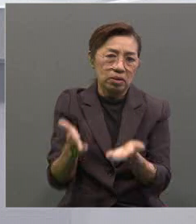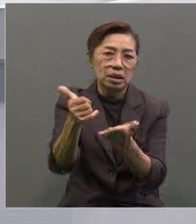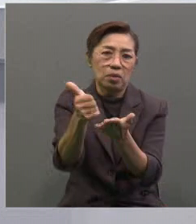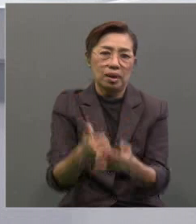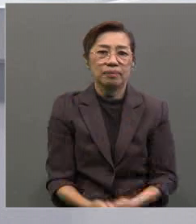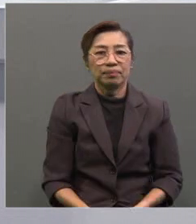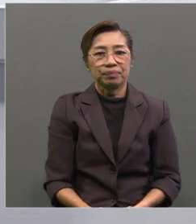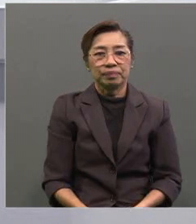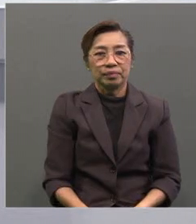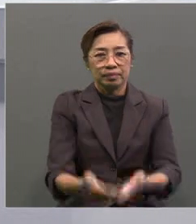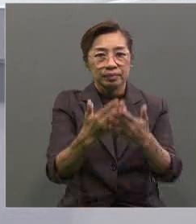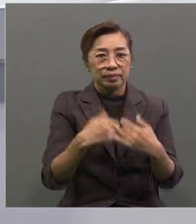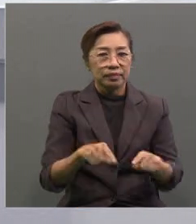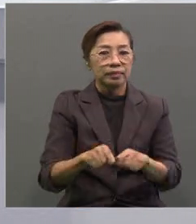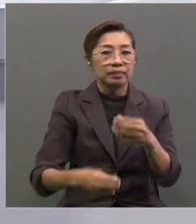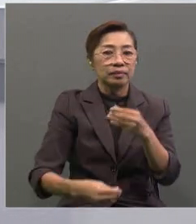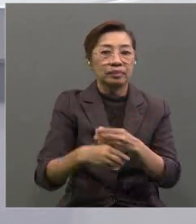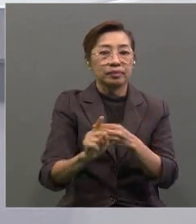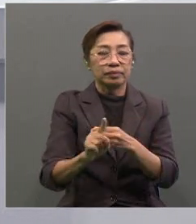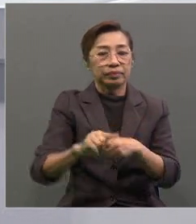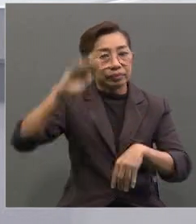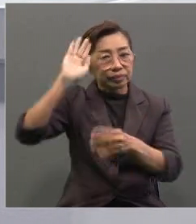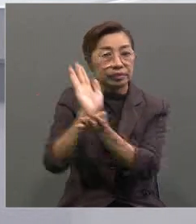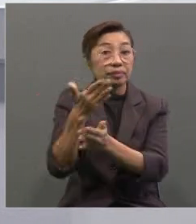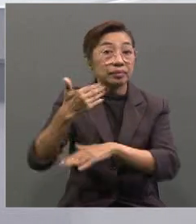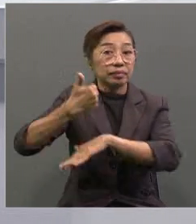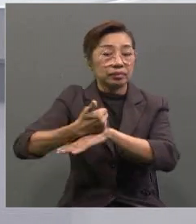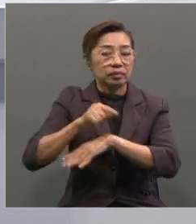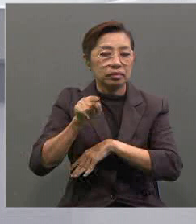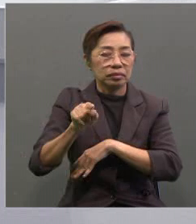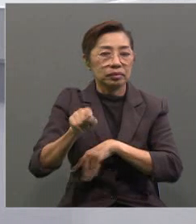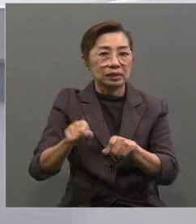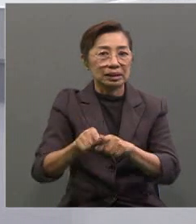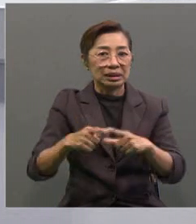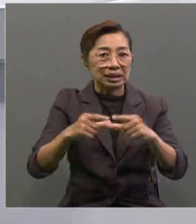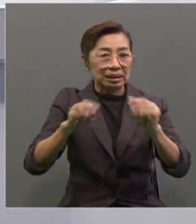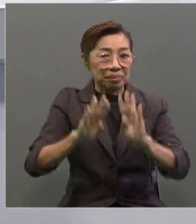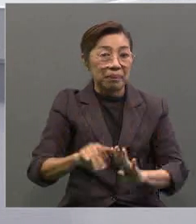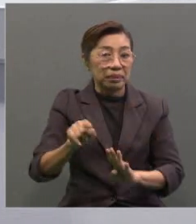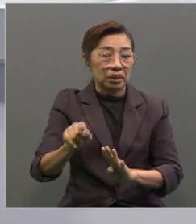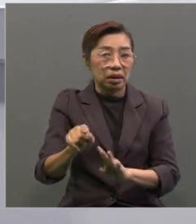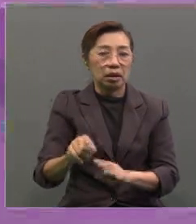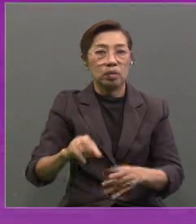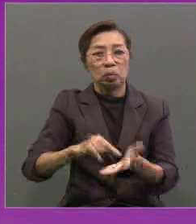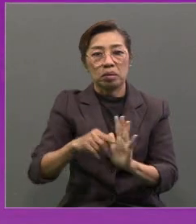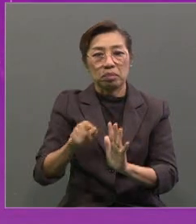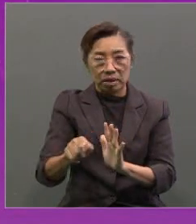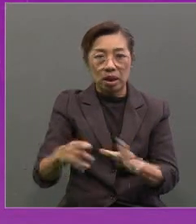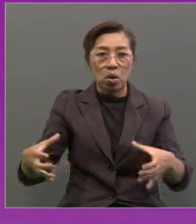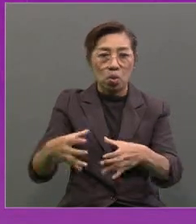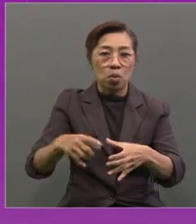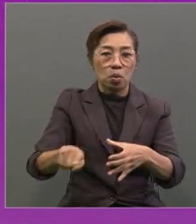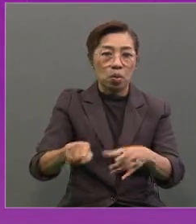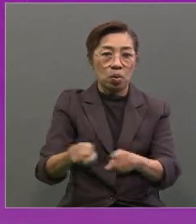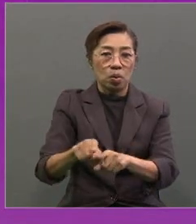ยังอยู่ที่คดีนี้นะคะเรื่องนี้ทางผู้บัญชาการตำรวจแห่งชาติก็มองว่าคดีที่เกิดขึ้นในลักษณะแบบนี้เป็นอาชญากรรมกลุ่มเด็กค่ะ